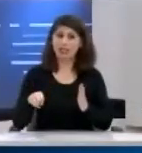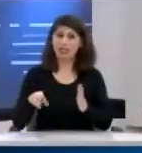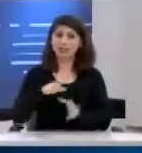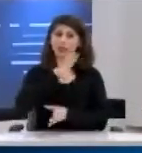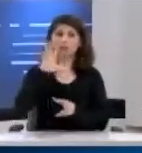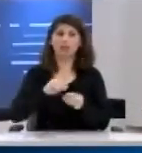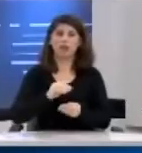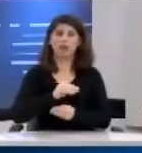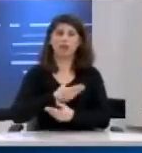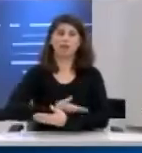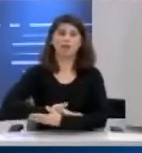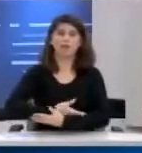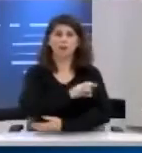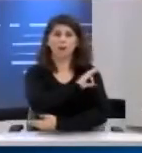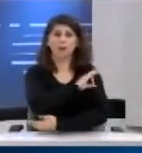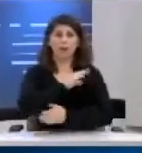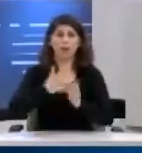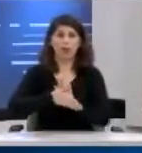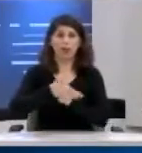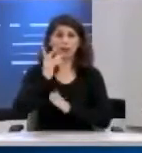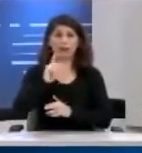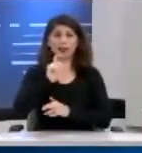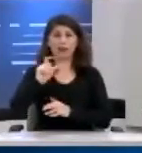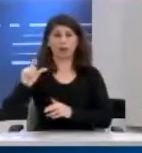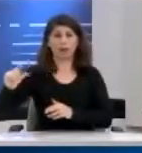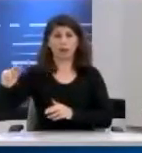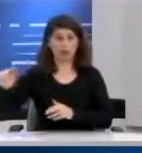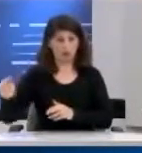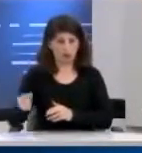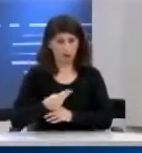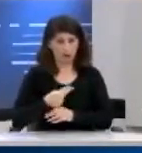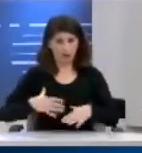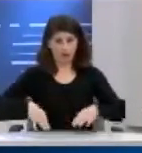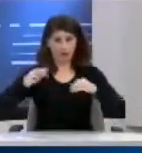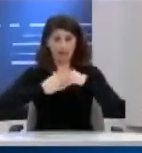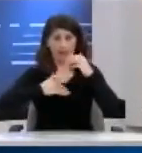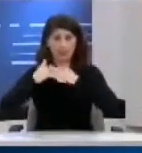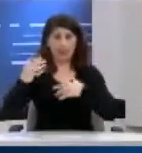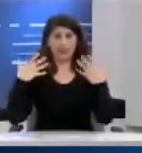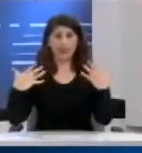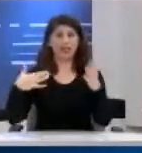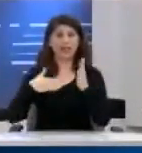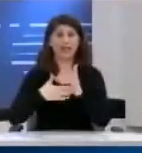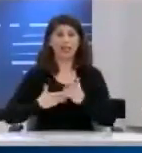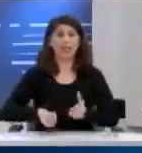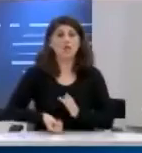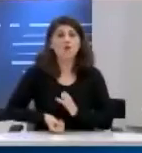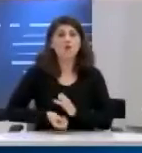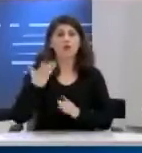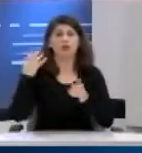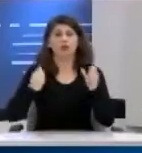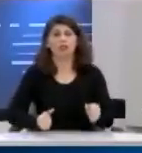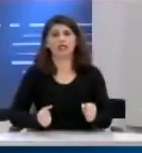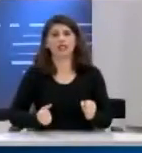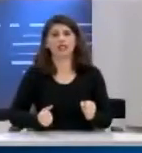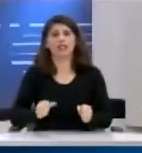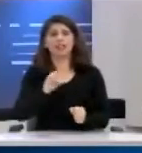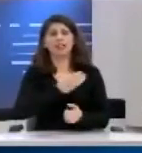προϋπολογισμό 15 εκατομμύρια ευρώ για την ίδρυση 10.000 νέων θέσεων σε βρεφονηπιακούς